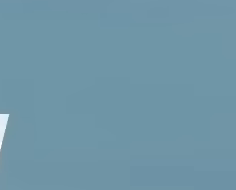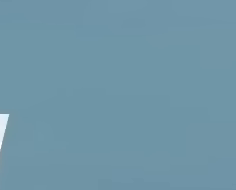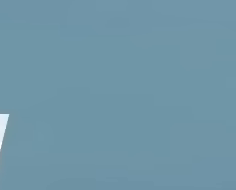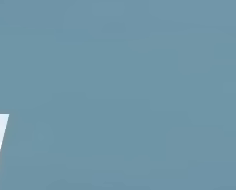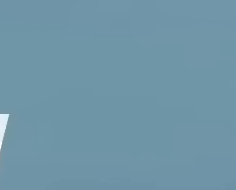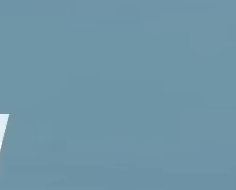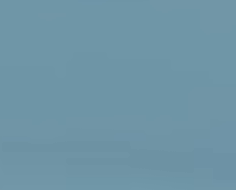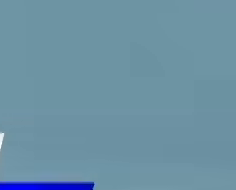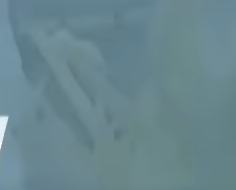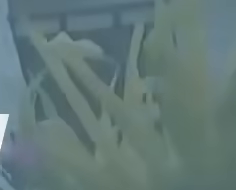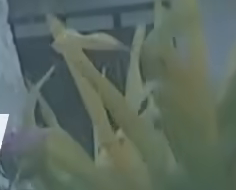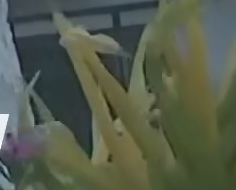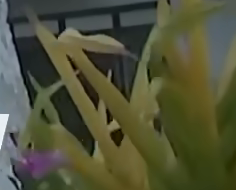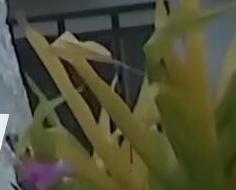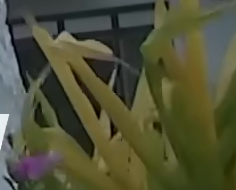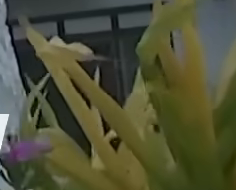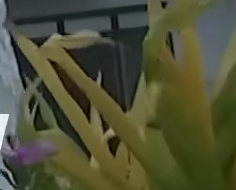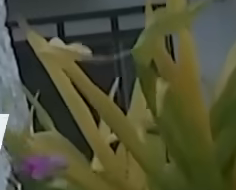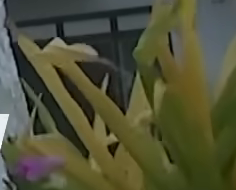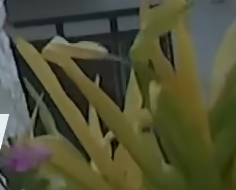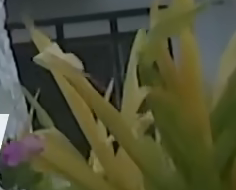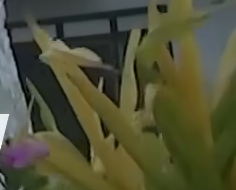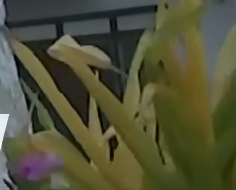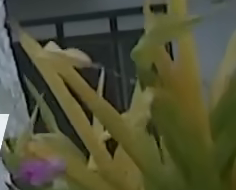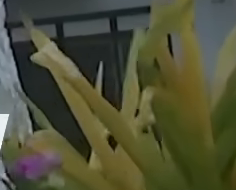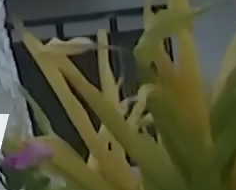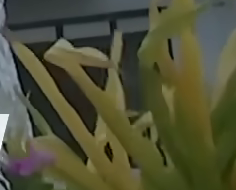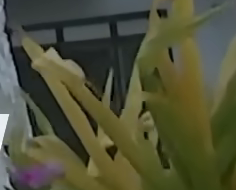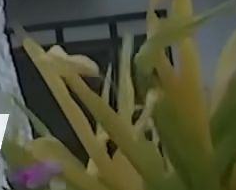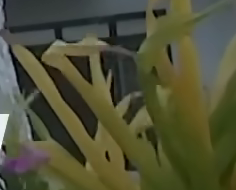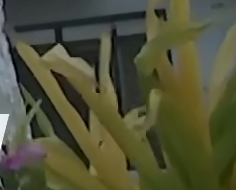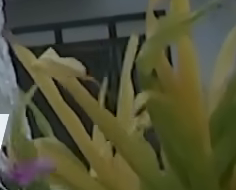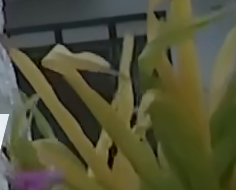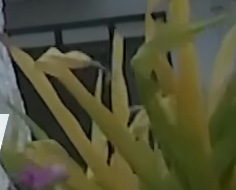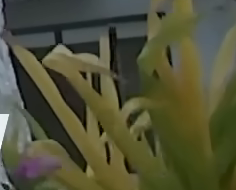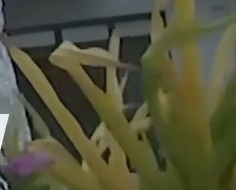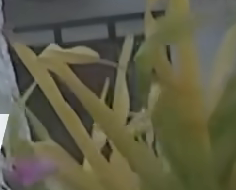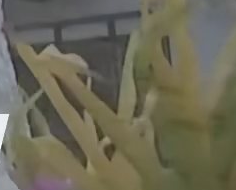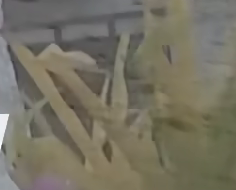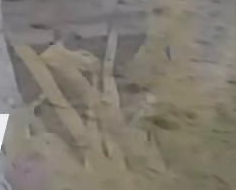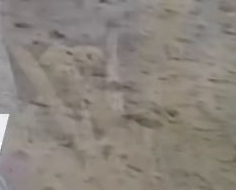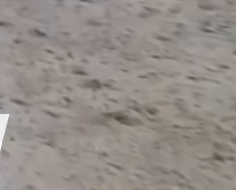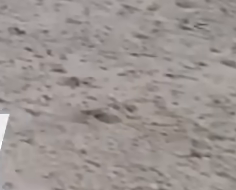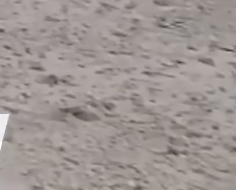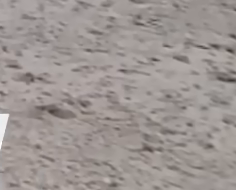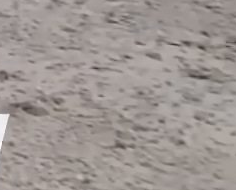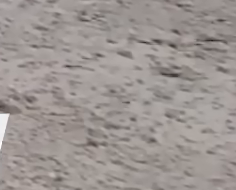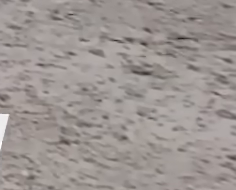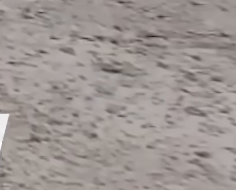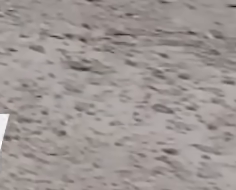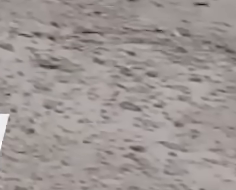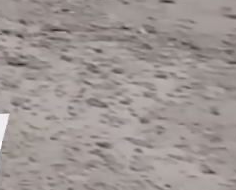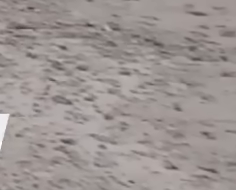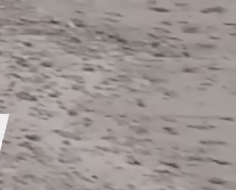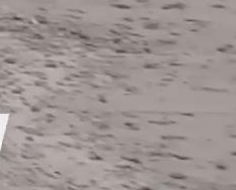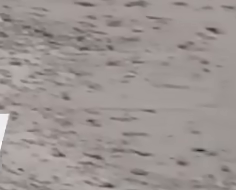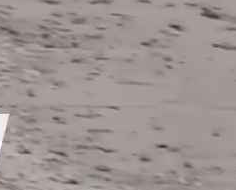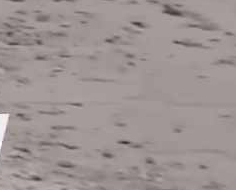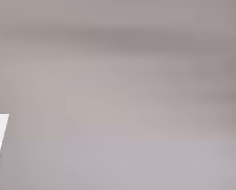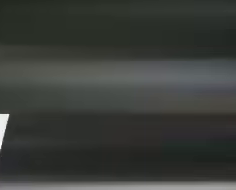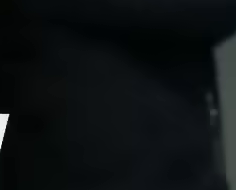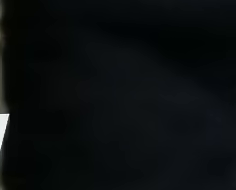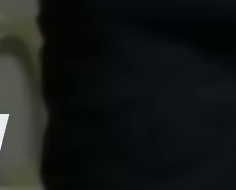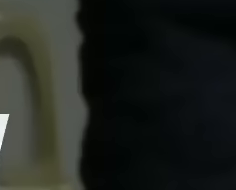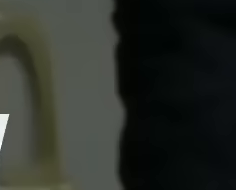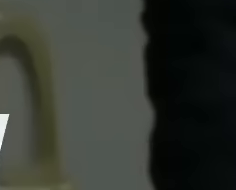si Browner sa mga panukala ng ilang security analyst na magsagawa ng mga pinagsanib na civic mission ng Pilipinas at Amerika sa Pag-asa